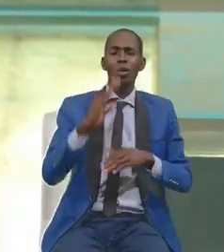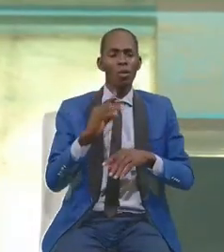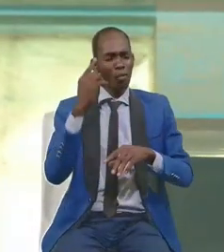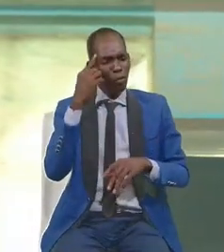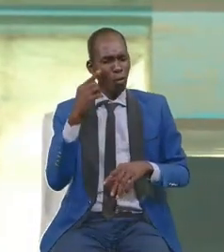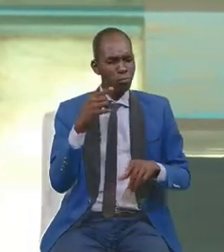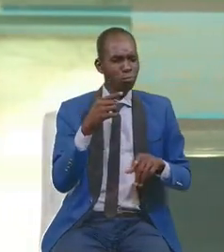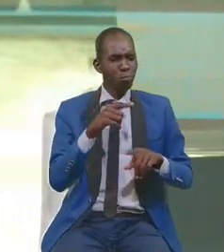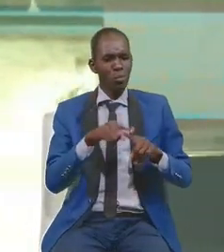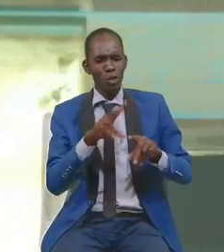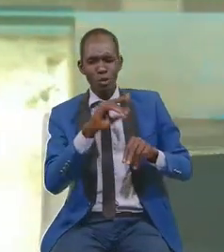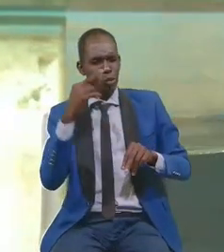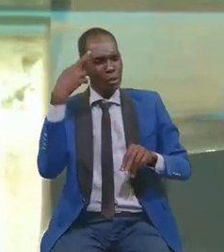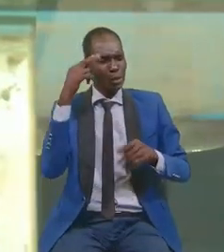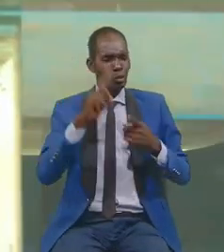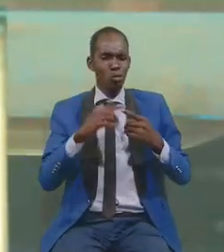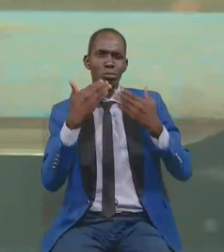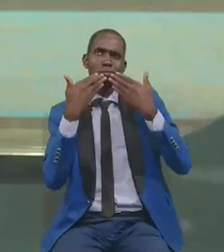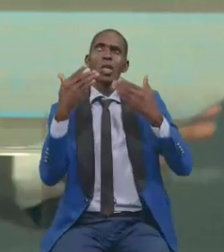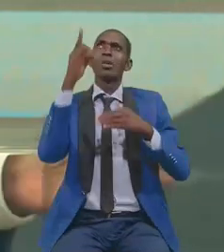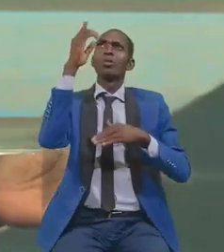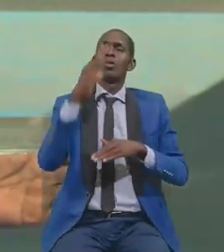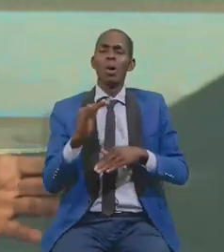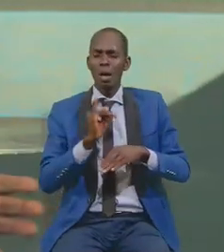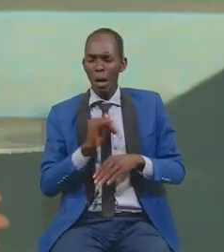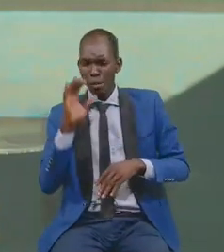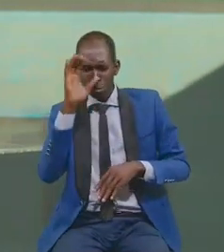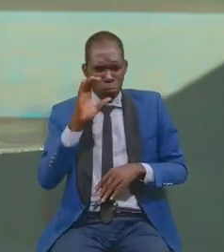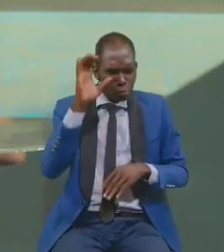Auparavant, je dis, mais qu'est-ce que je vais dire à Dieu et que